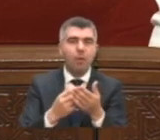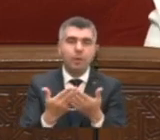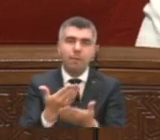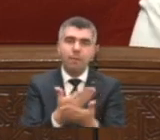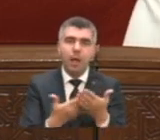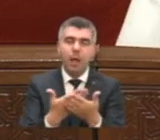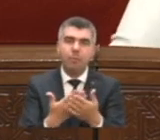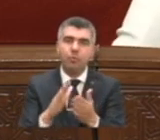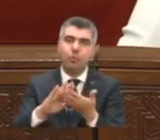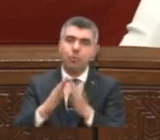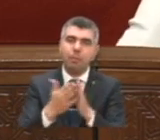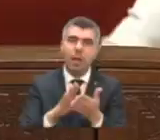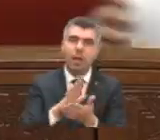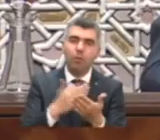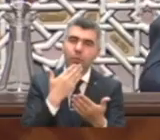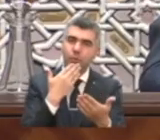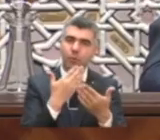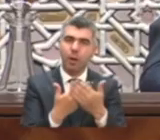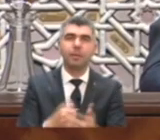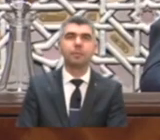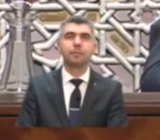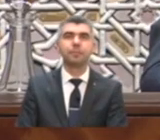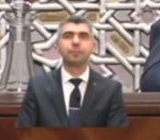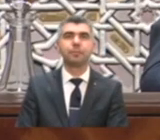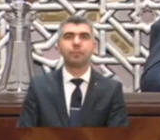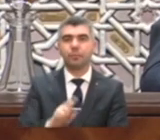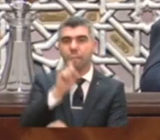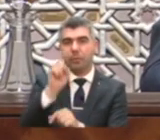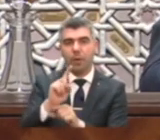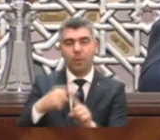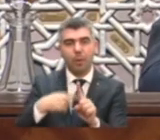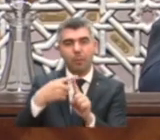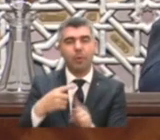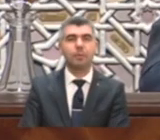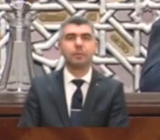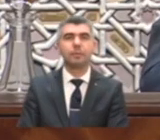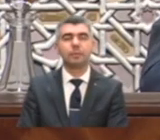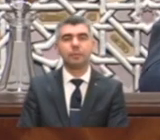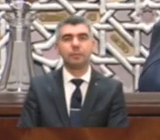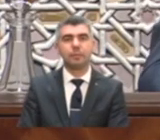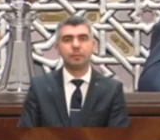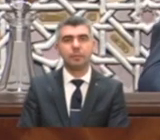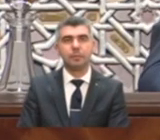المجتمع المدني. شكرا السيدة الوزيرة. تفضل السيد النائب المحترم للتعقيب.